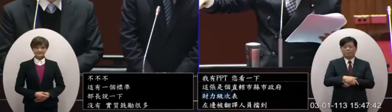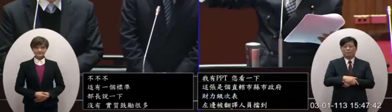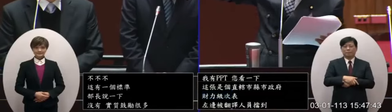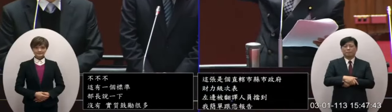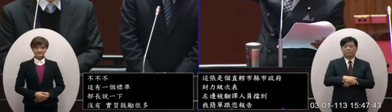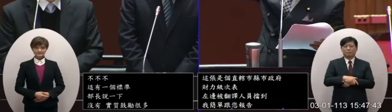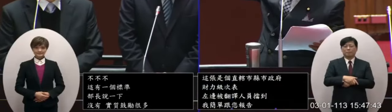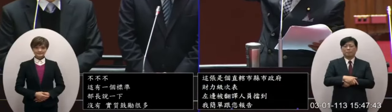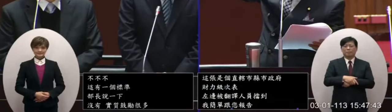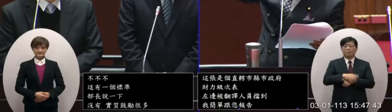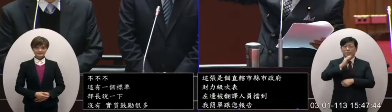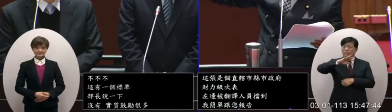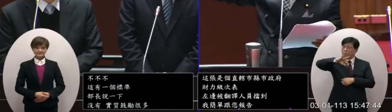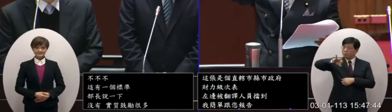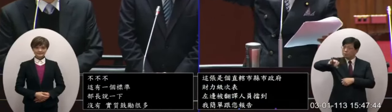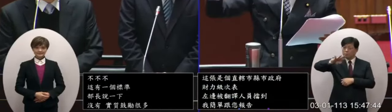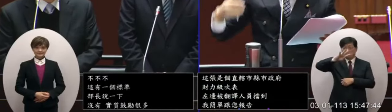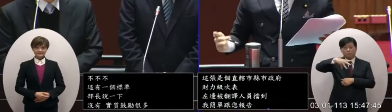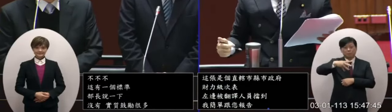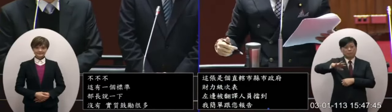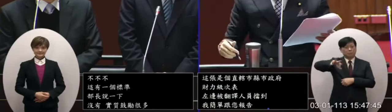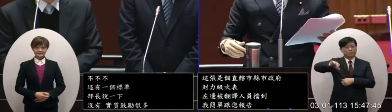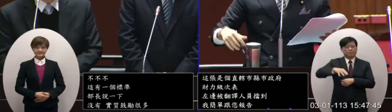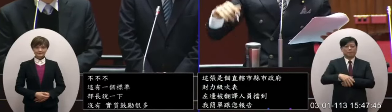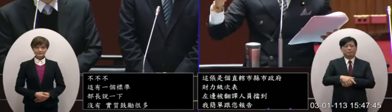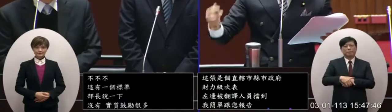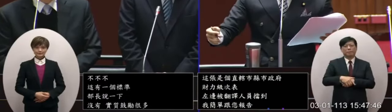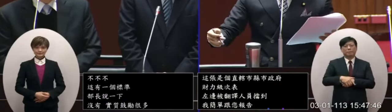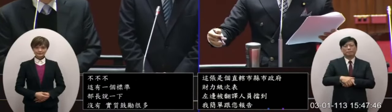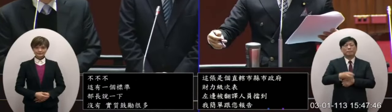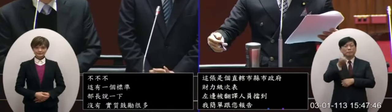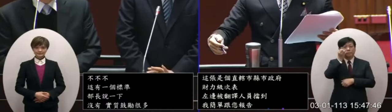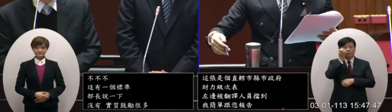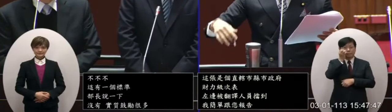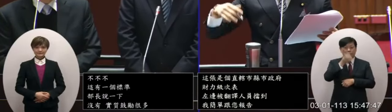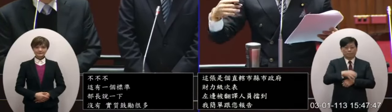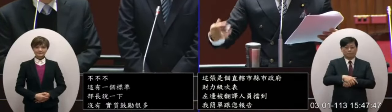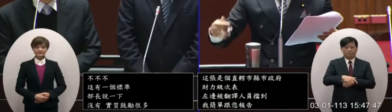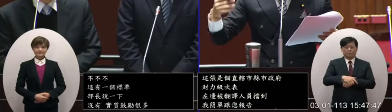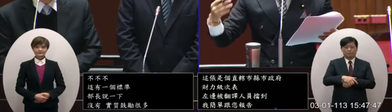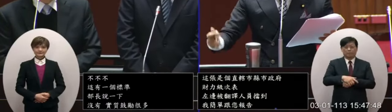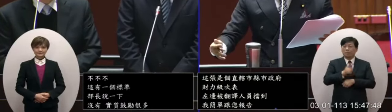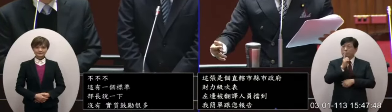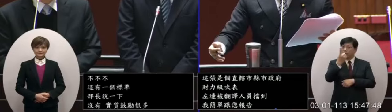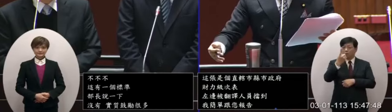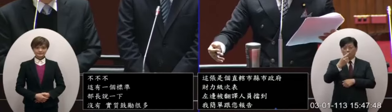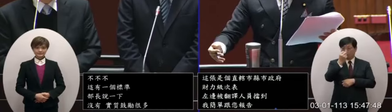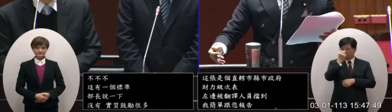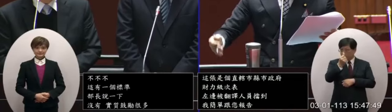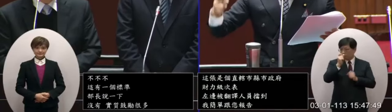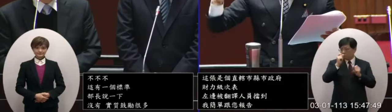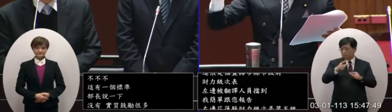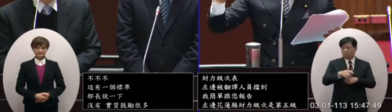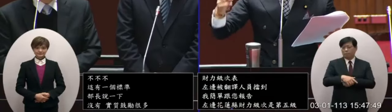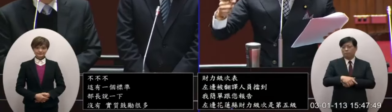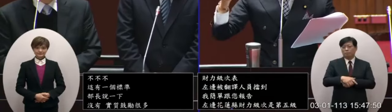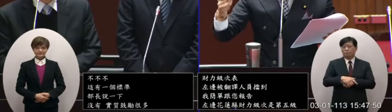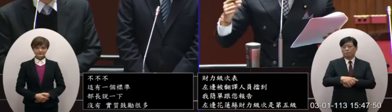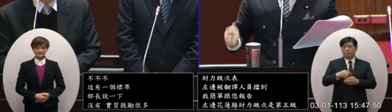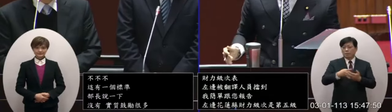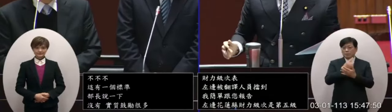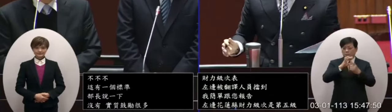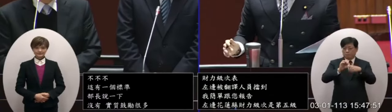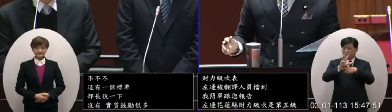五级，但是跑到右边的表格，你们的表格啦，花莲却是唯一例外，它却只